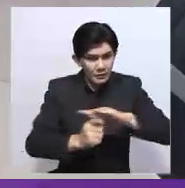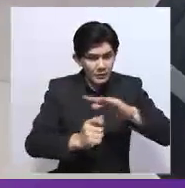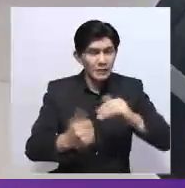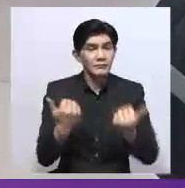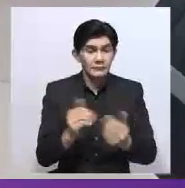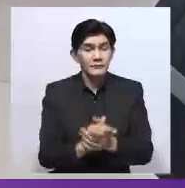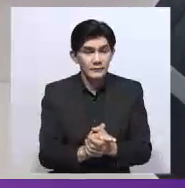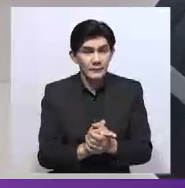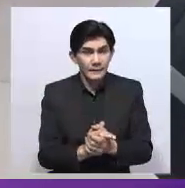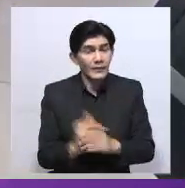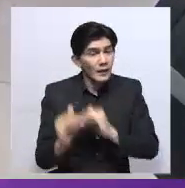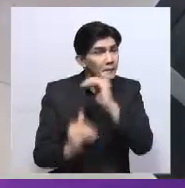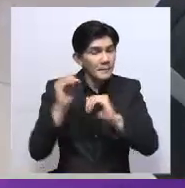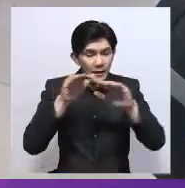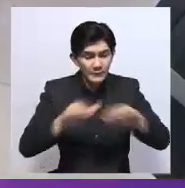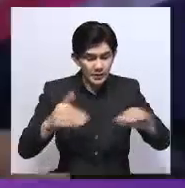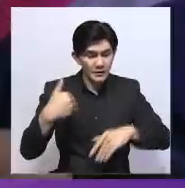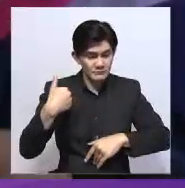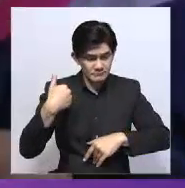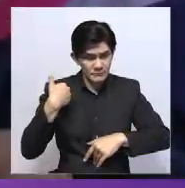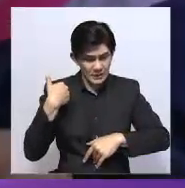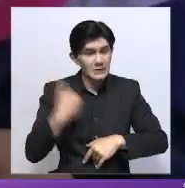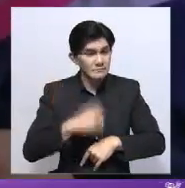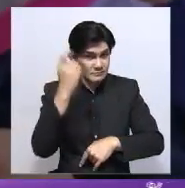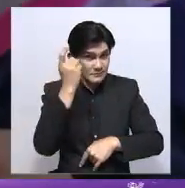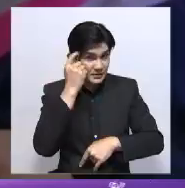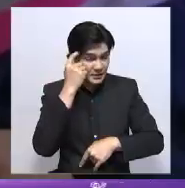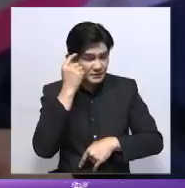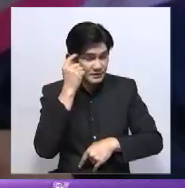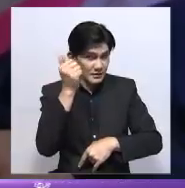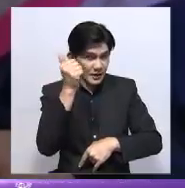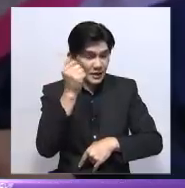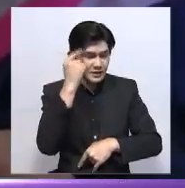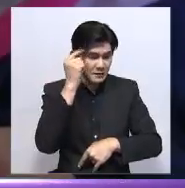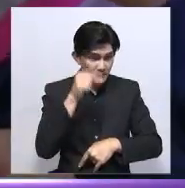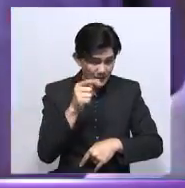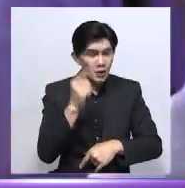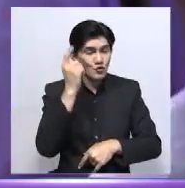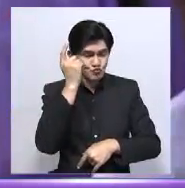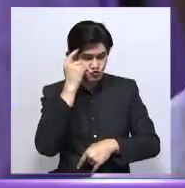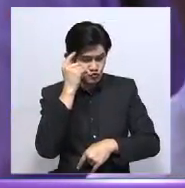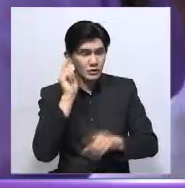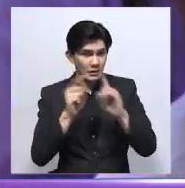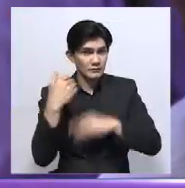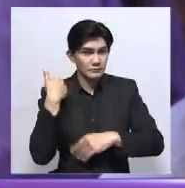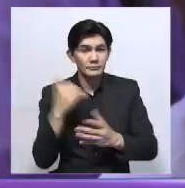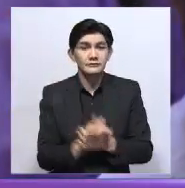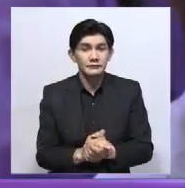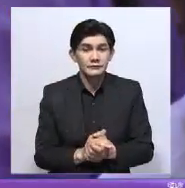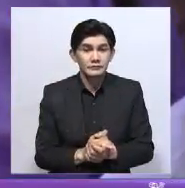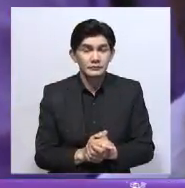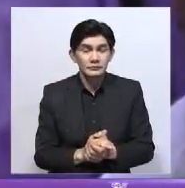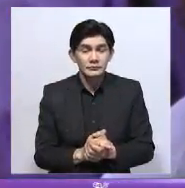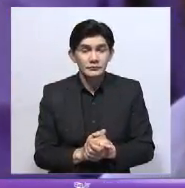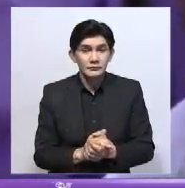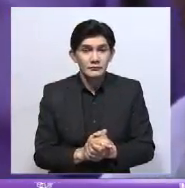ว่าประถมวัยรวมถึงพัฒนาเด็กให้มีความคิดสามารถคิดได้คิดเป็นและรู้เท่าทัน